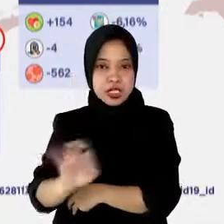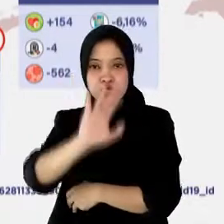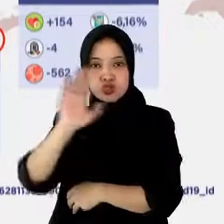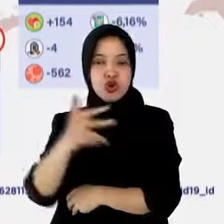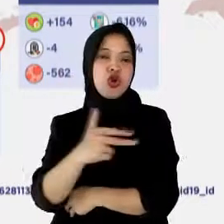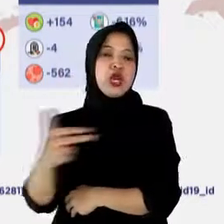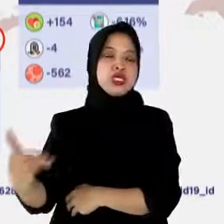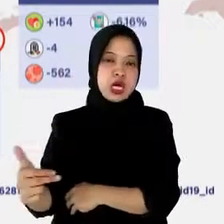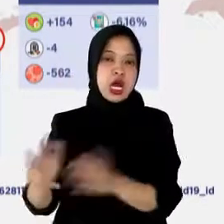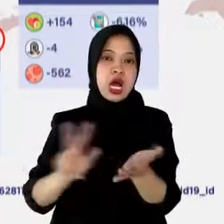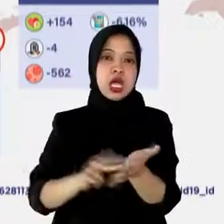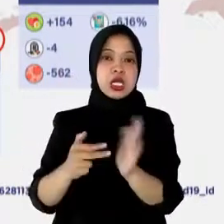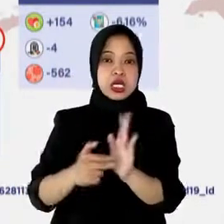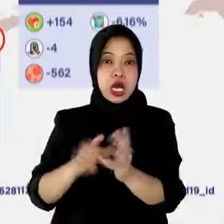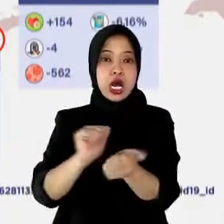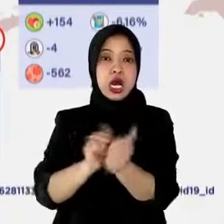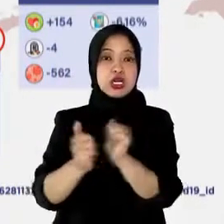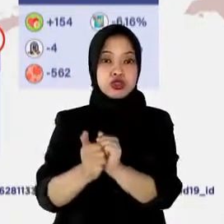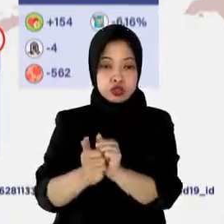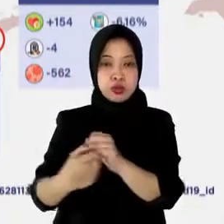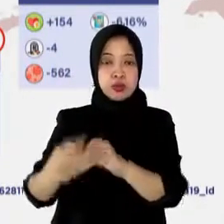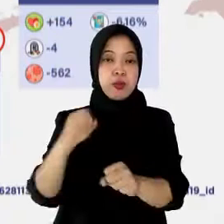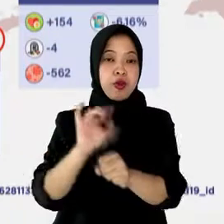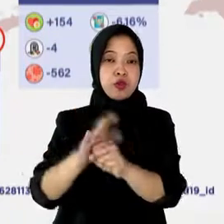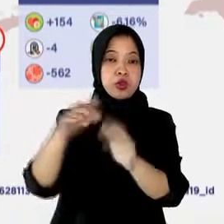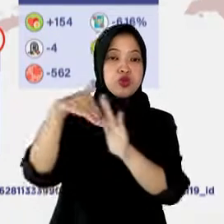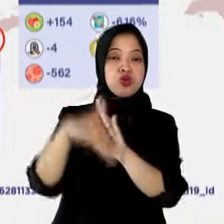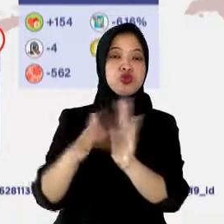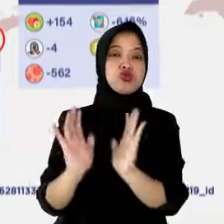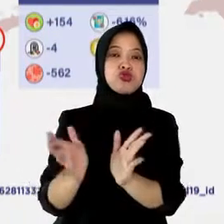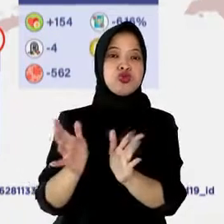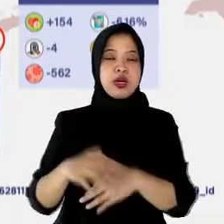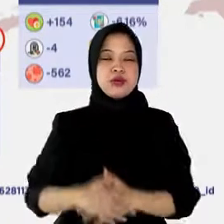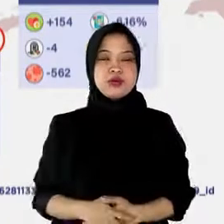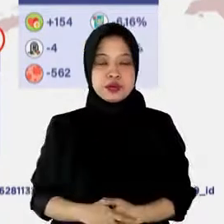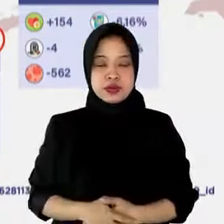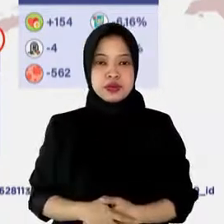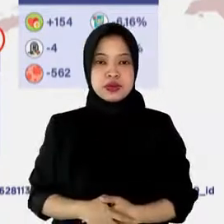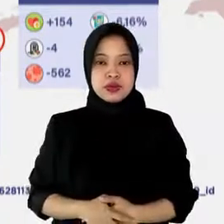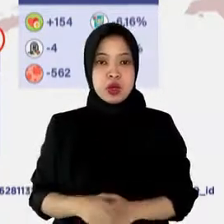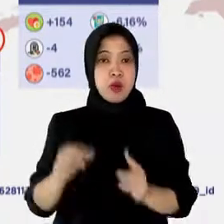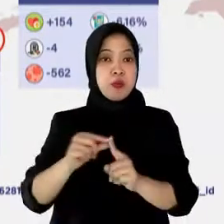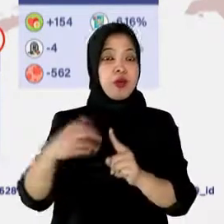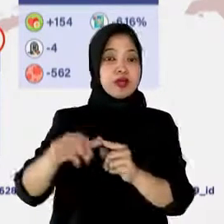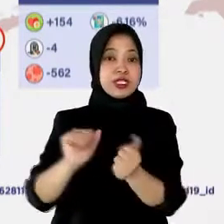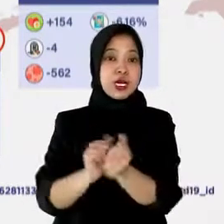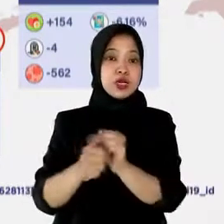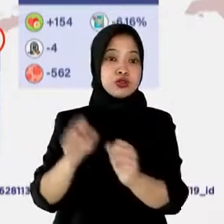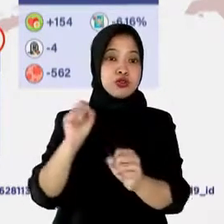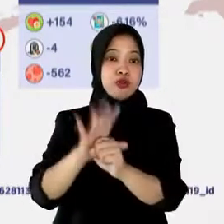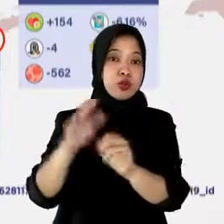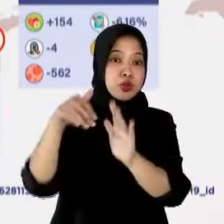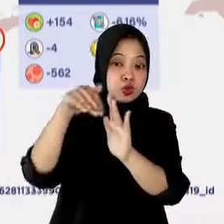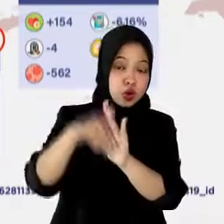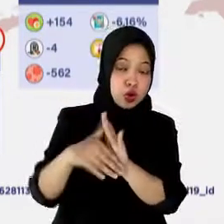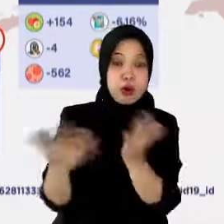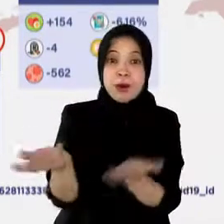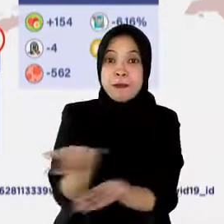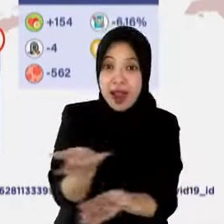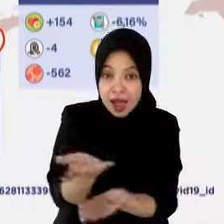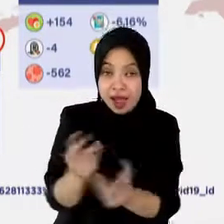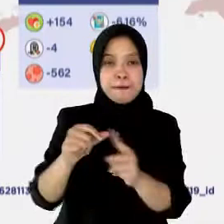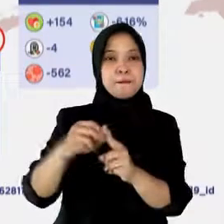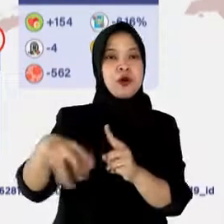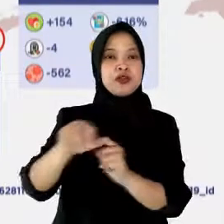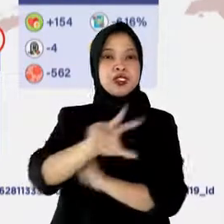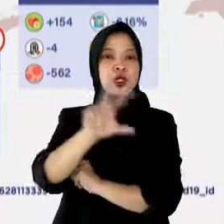telah menunjukkan perbaikan kasus positif Provinsi yang paling banyak mengalami penurunan kasus positif adalah